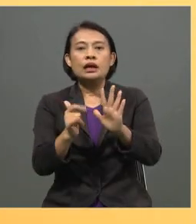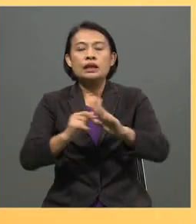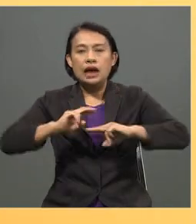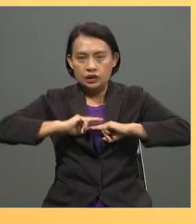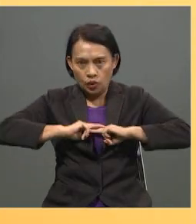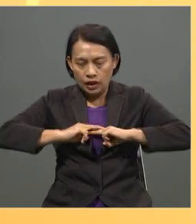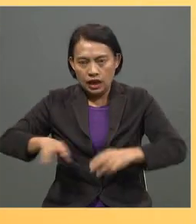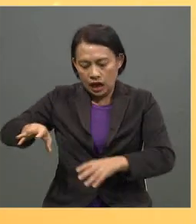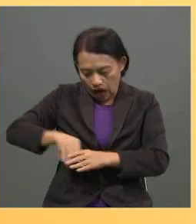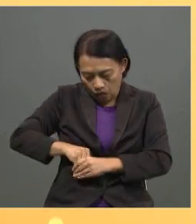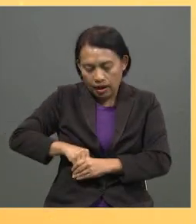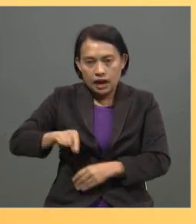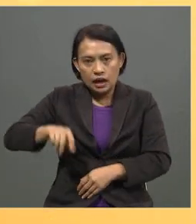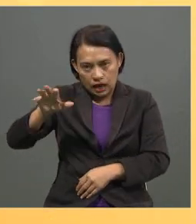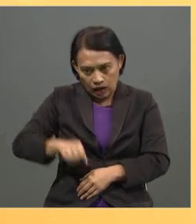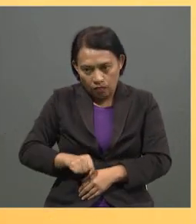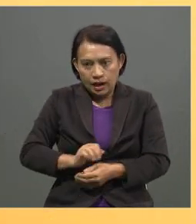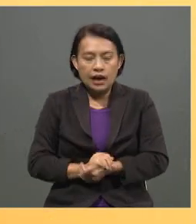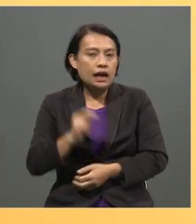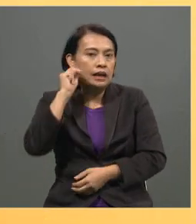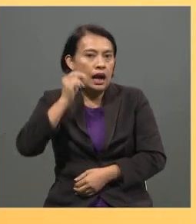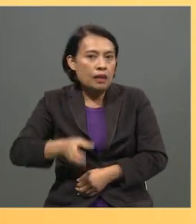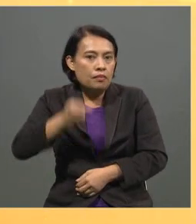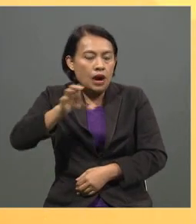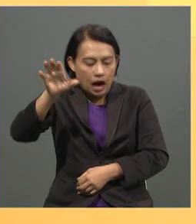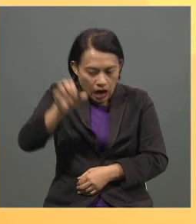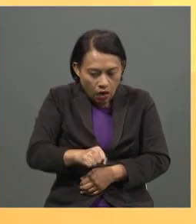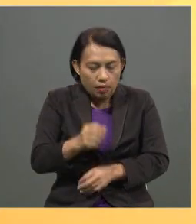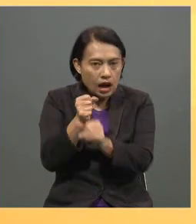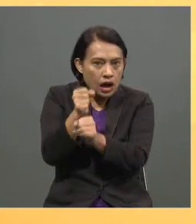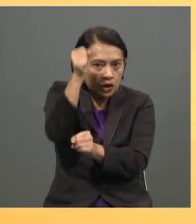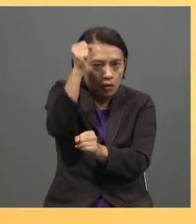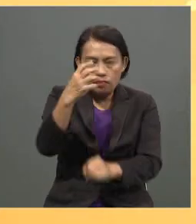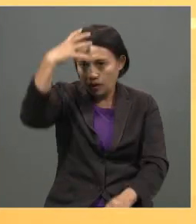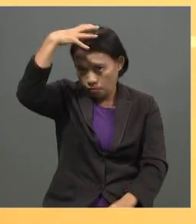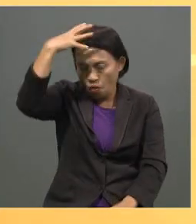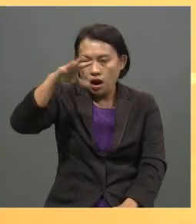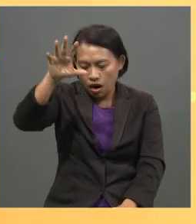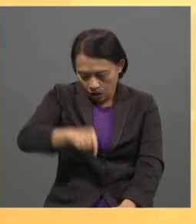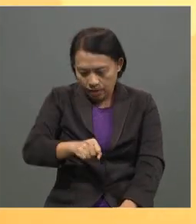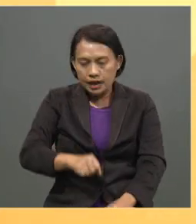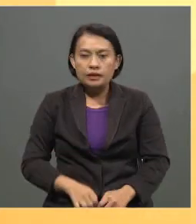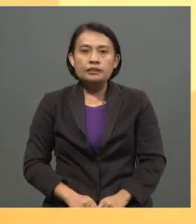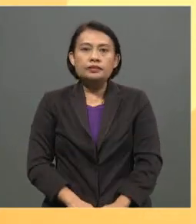เองนะครับให้พกติดมาด้วยนะครับที่สำคัญให้ติดน้ำมาด้วยและร่มกับหมวกมาป้องกันแดดด้วยครับ